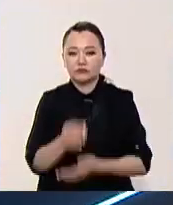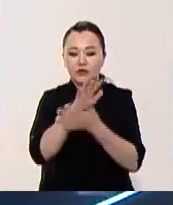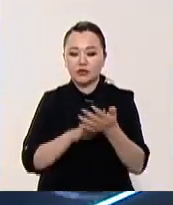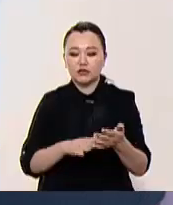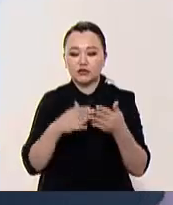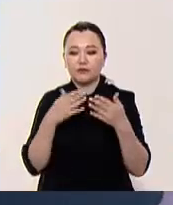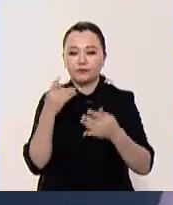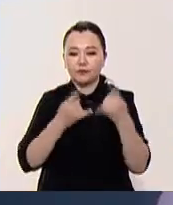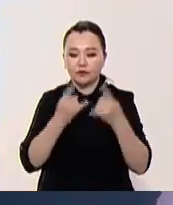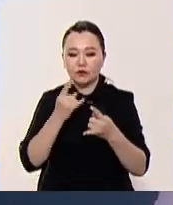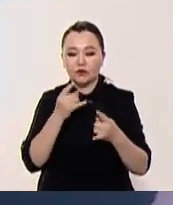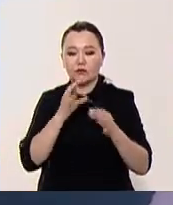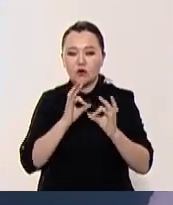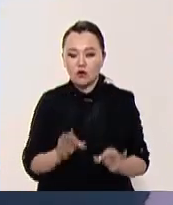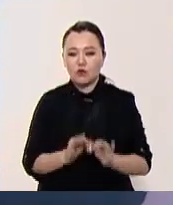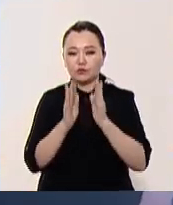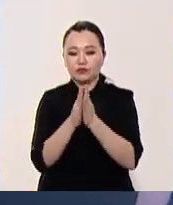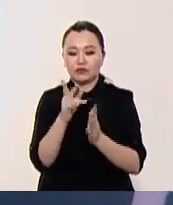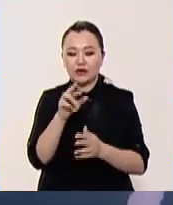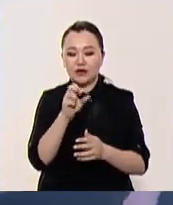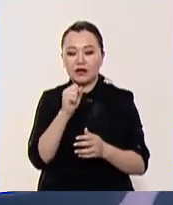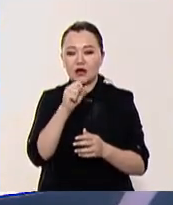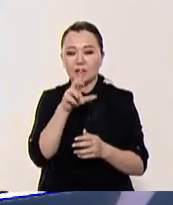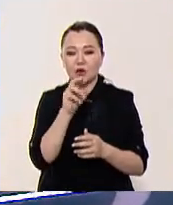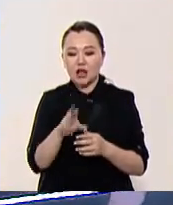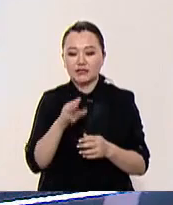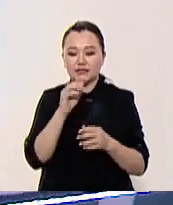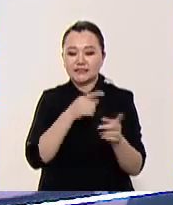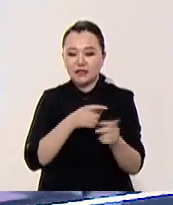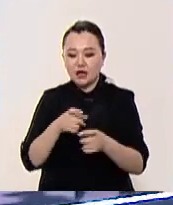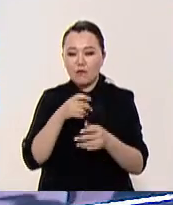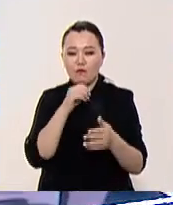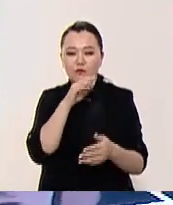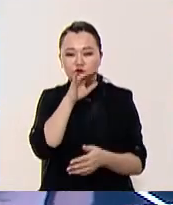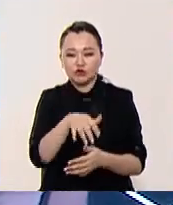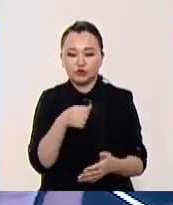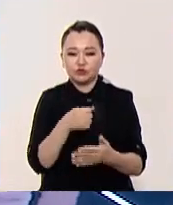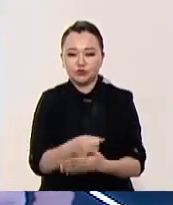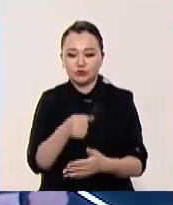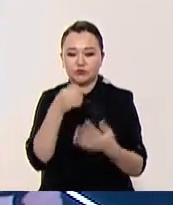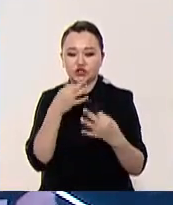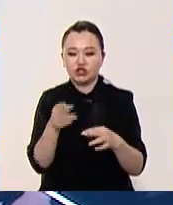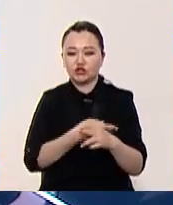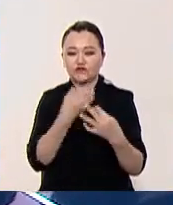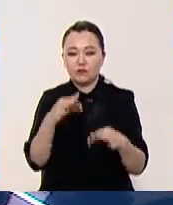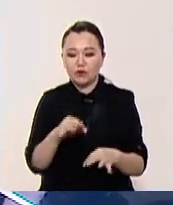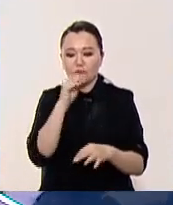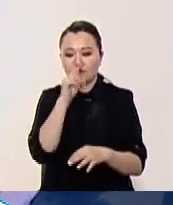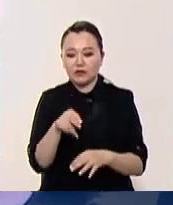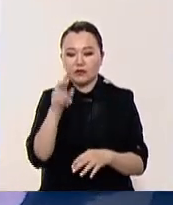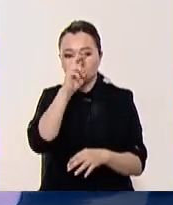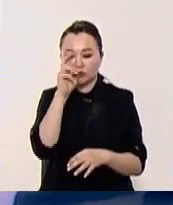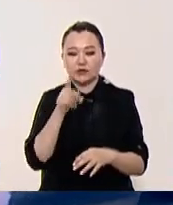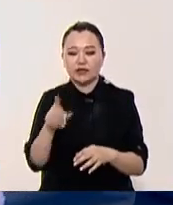Продолжаем эфир. Прокурор запросил для акбулакского стрелка пожизненное лишение свободы. При этом гособвинитель попросил, чтобы